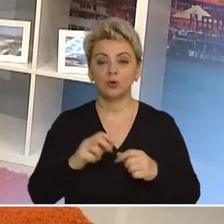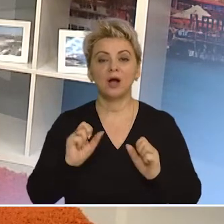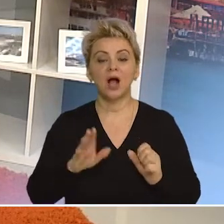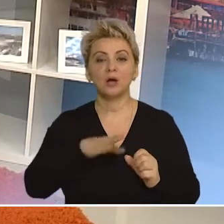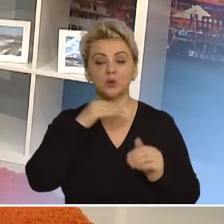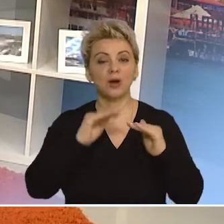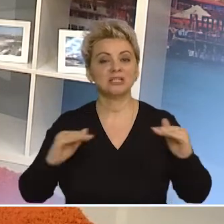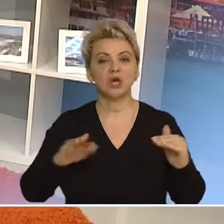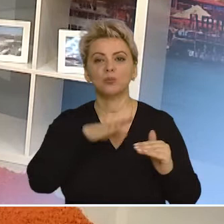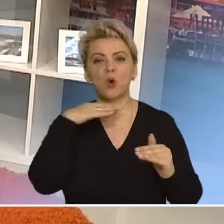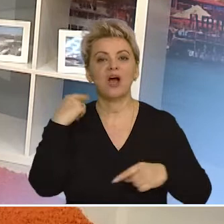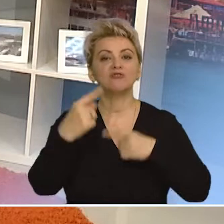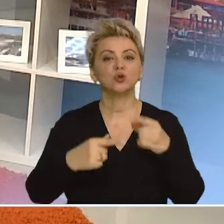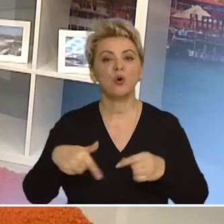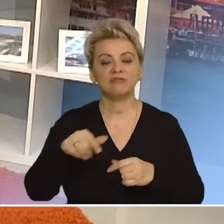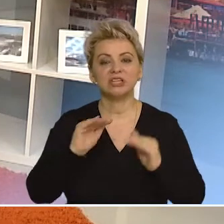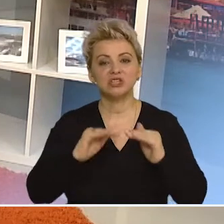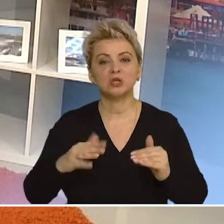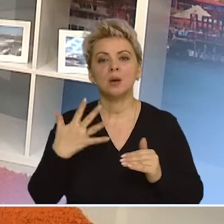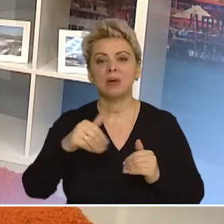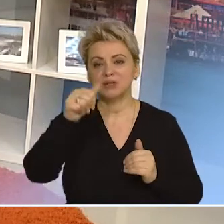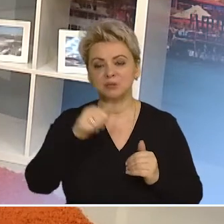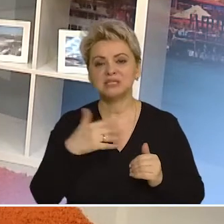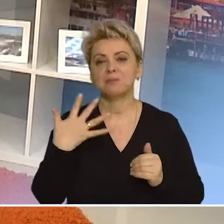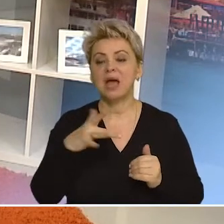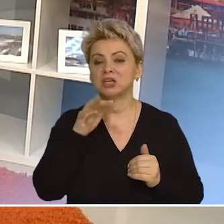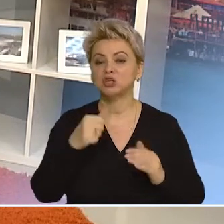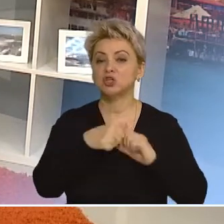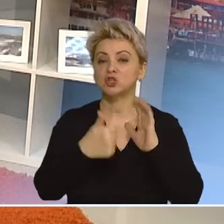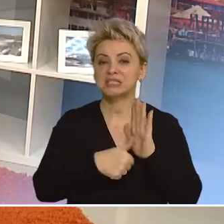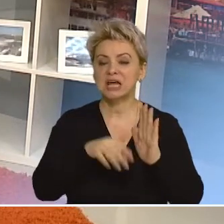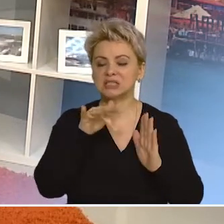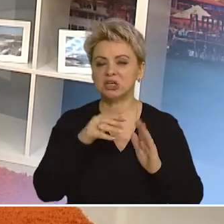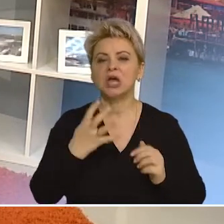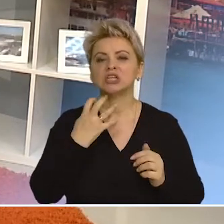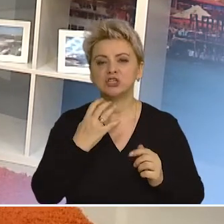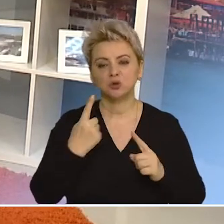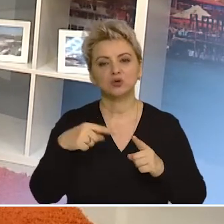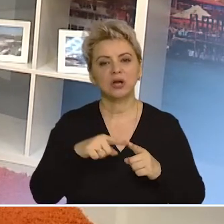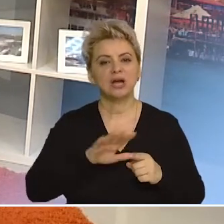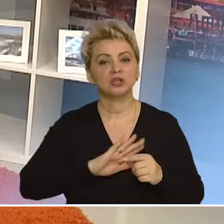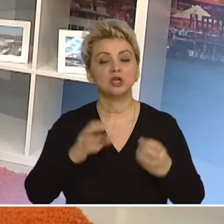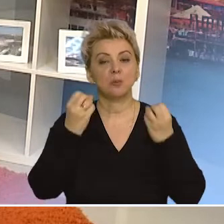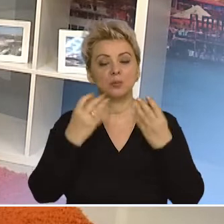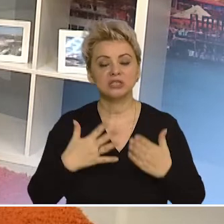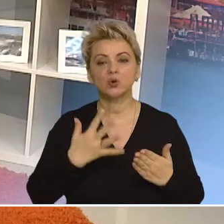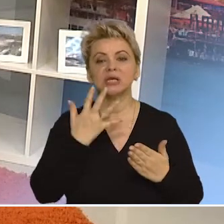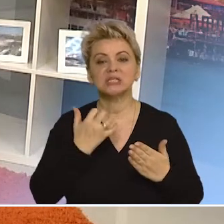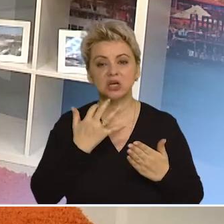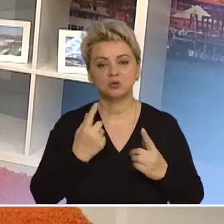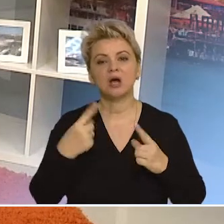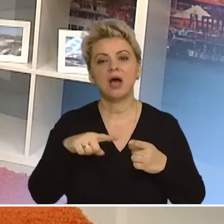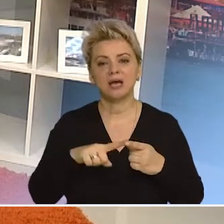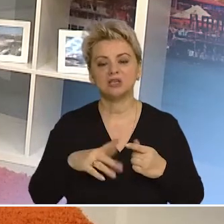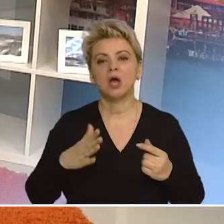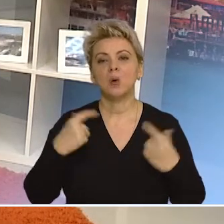внуков. Как не многодетный, а многовнуковый дедушка. 5 месяцев, 5 лет и 16 лет. Но дедушка этот непростой, а